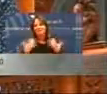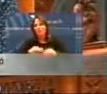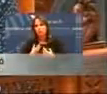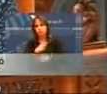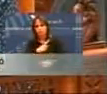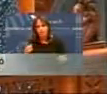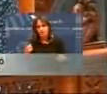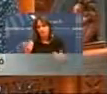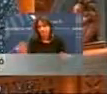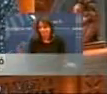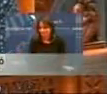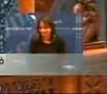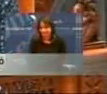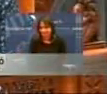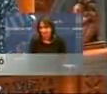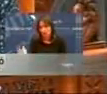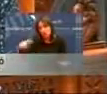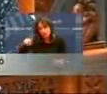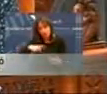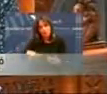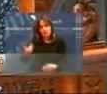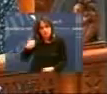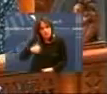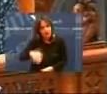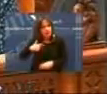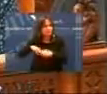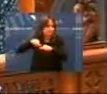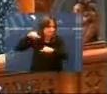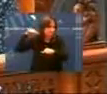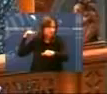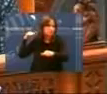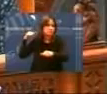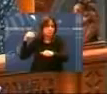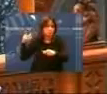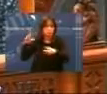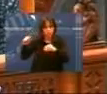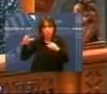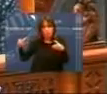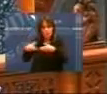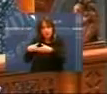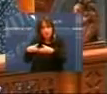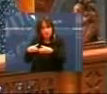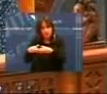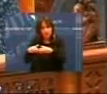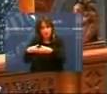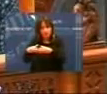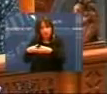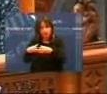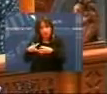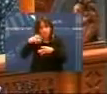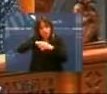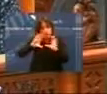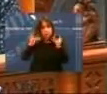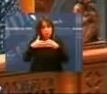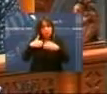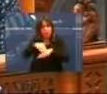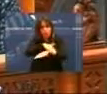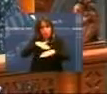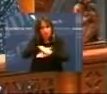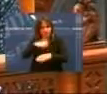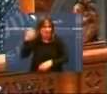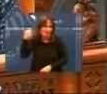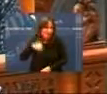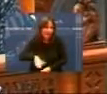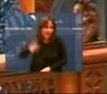sigui estressat que sigui, ja fa molt de temps que el seu partit, quan tenen el Consell de Govern, va decidir que el